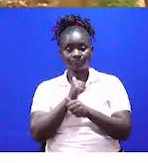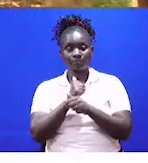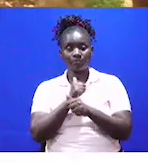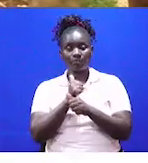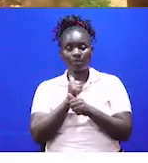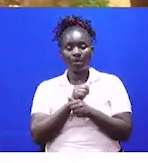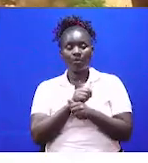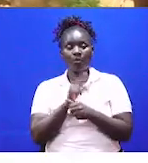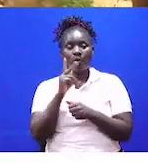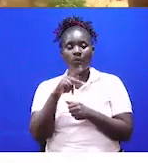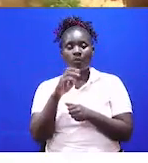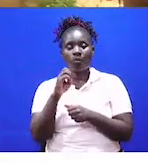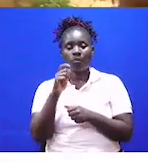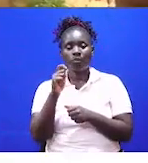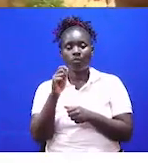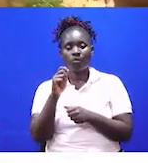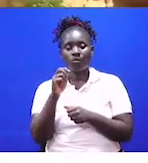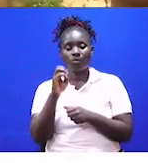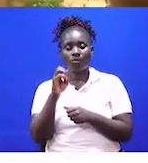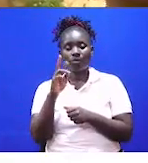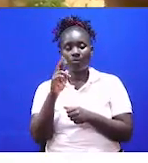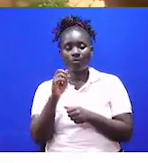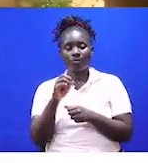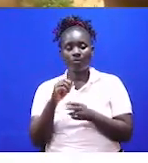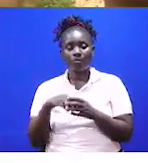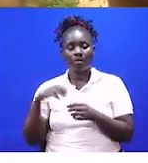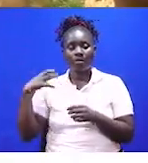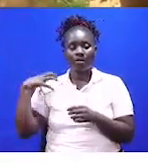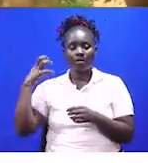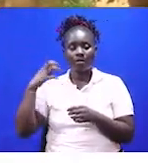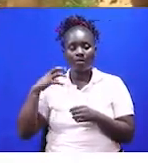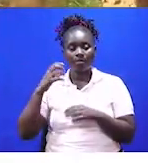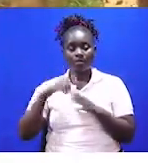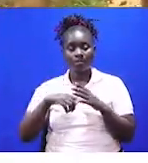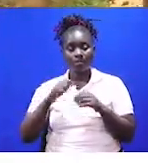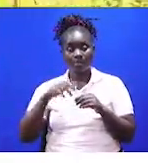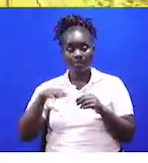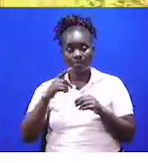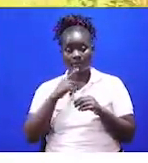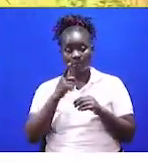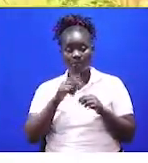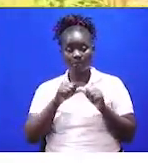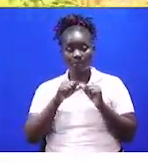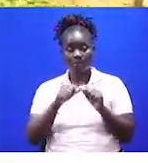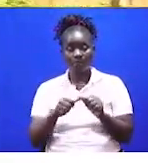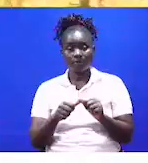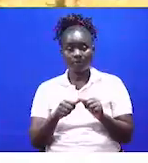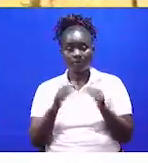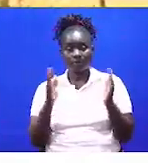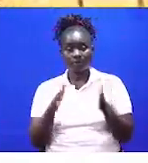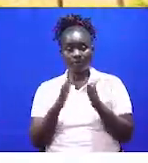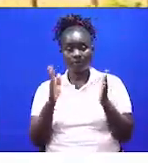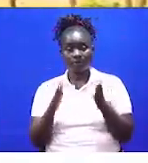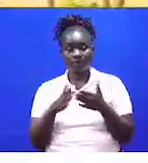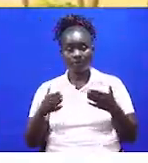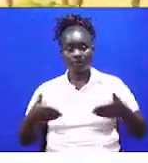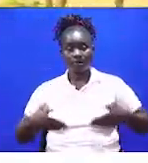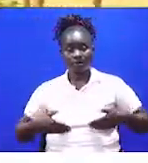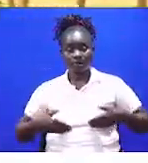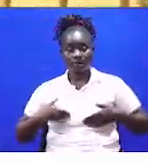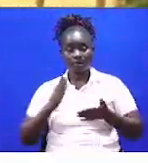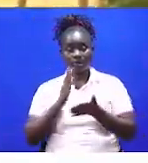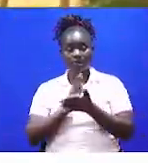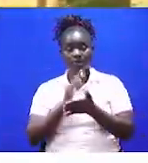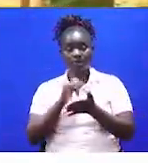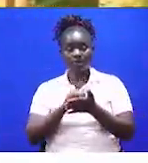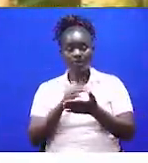Peter Minyira, uyoro mo nyakiru go community policy ngoro wa soro gongoro iga, niko nera agendere kwa kago segeta abasae. Kwenye kibu nambari kwe